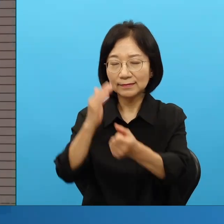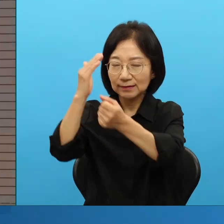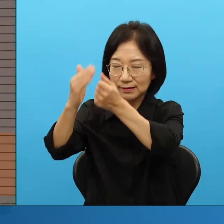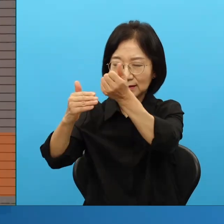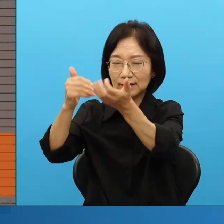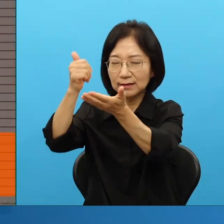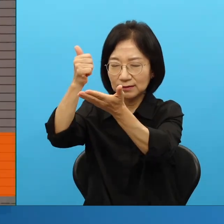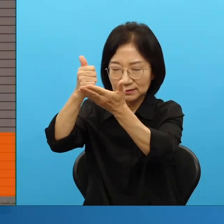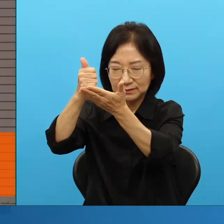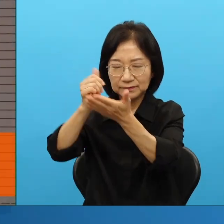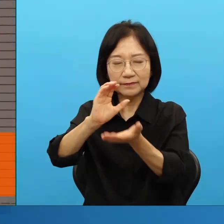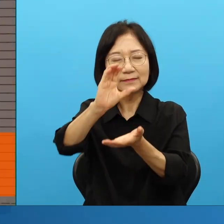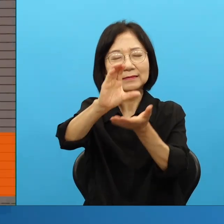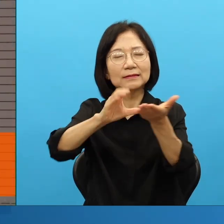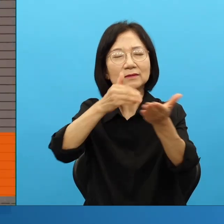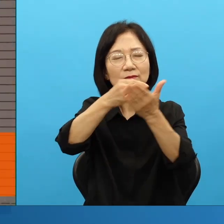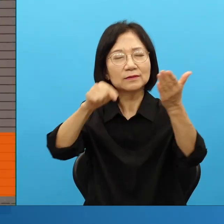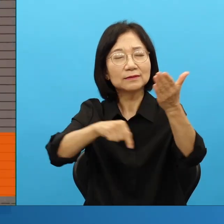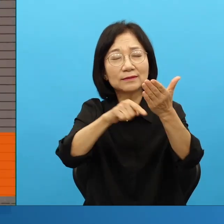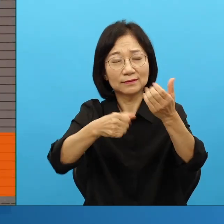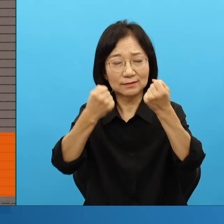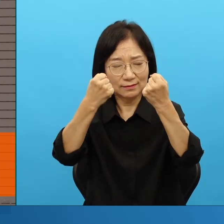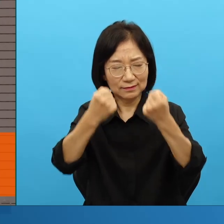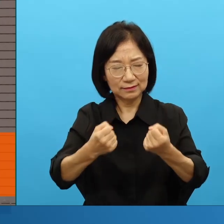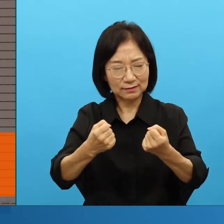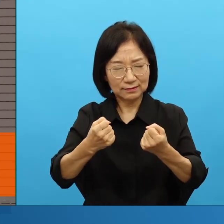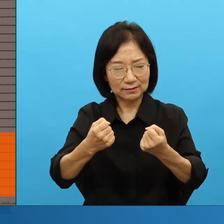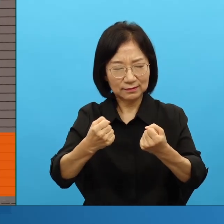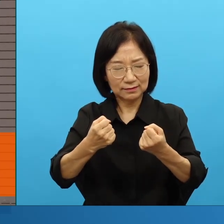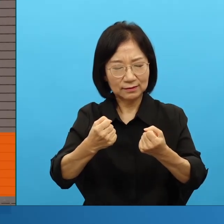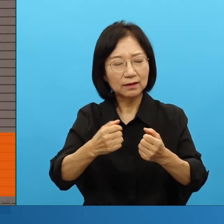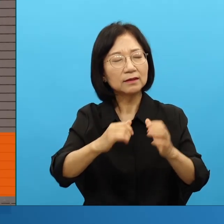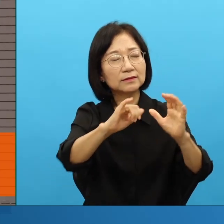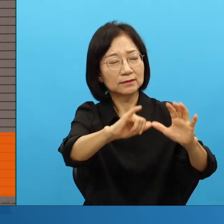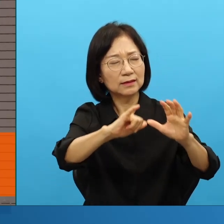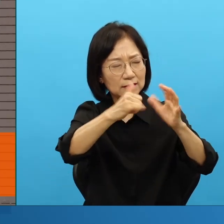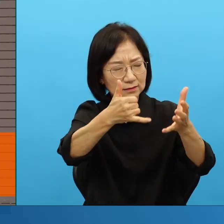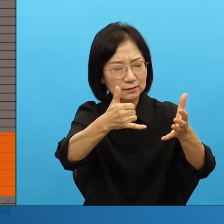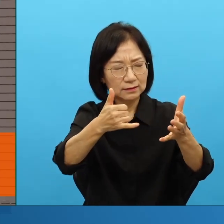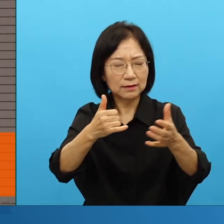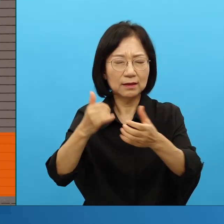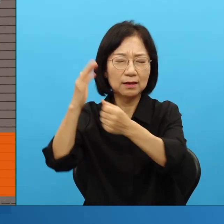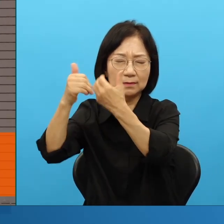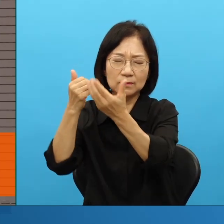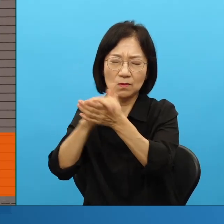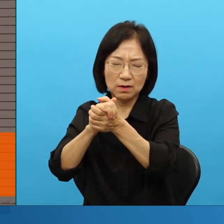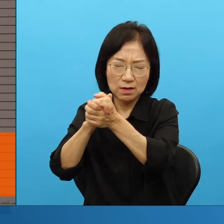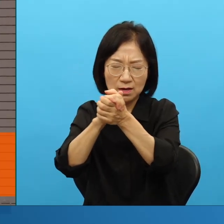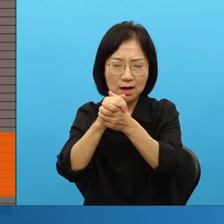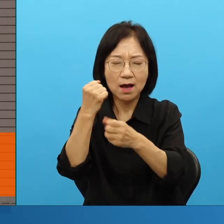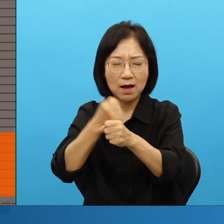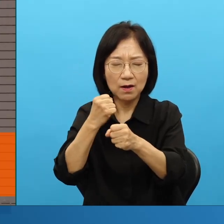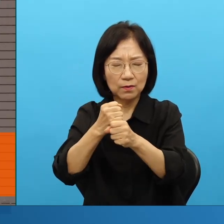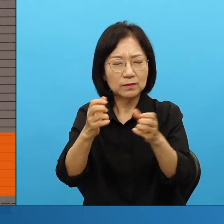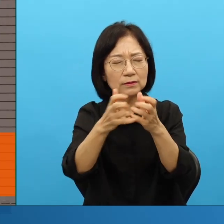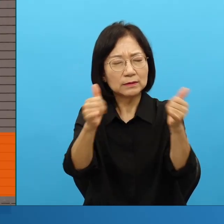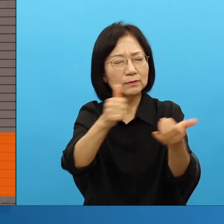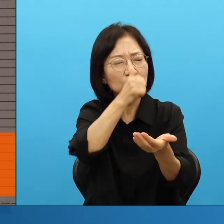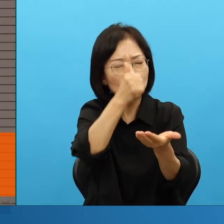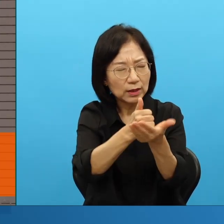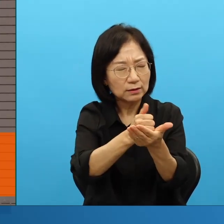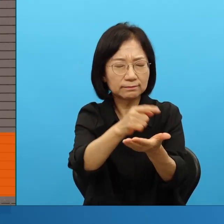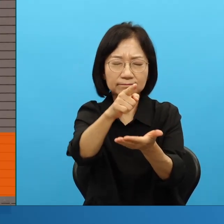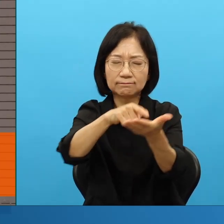하나님께서 그리스도 안에 계시사 세상을 자기와 화목하게 하시며 그들의 죄를 그들에게 돌리지